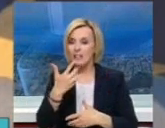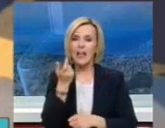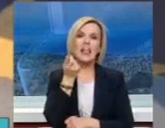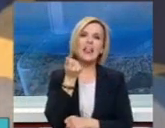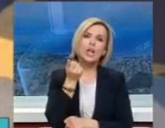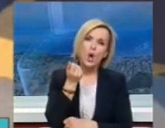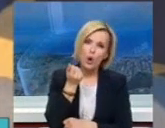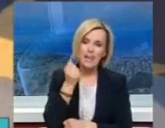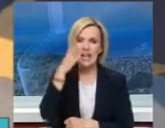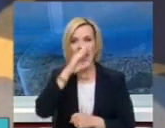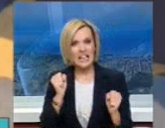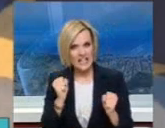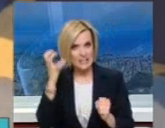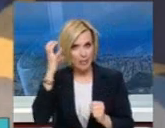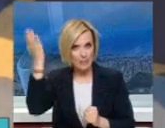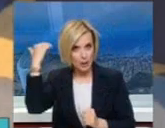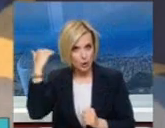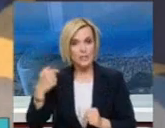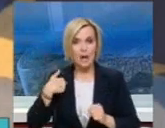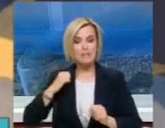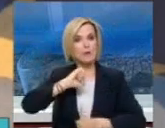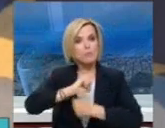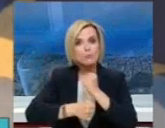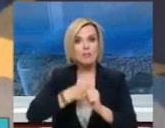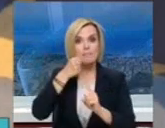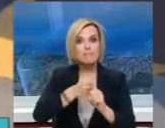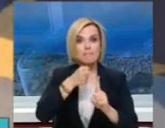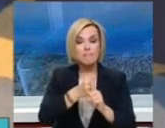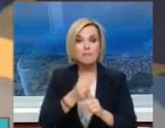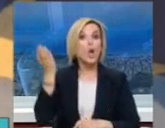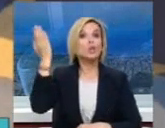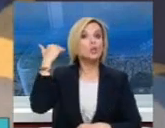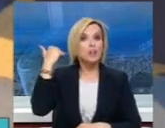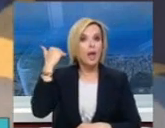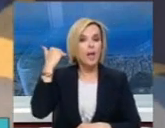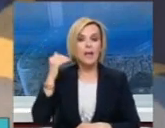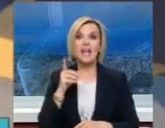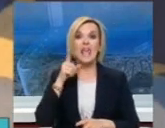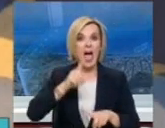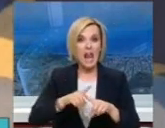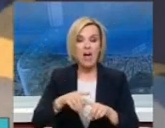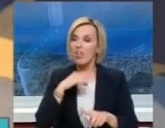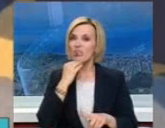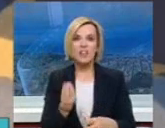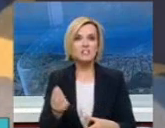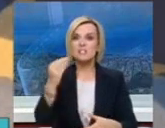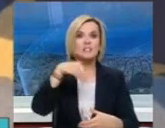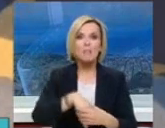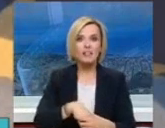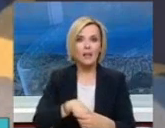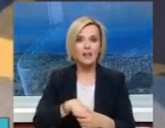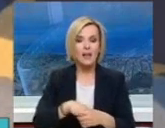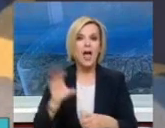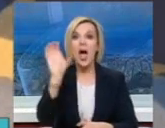περίφημο QE, στην οποία η χώρα μας ουδέποτε συμμετείχε. Αυτή η απόφαση της Ευρωπαϊκής